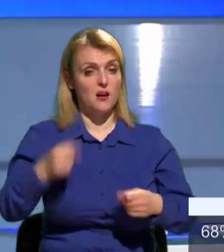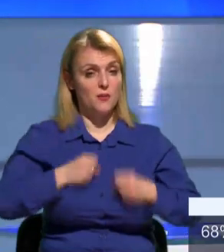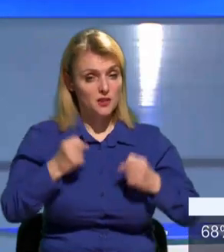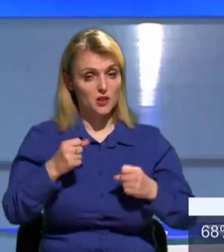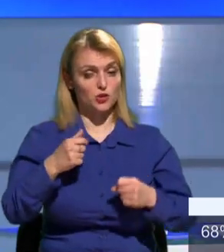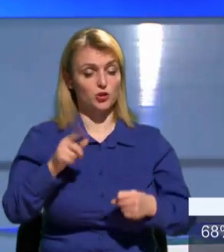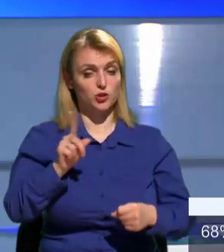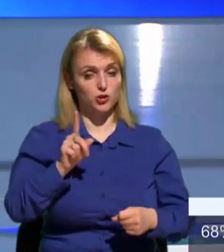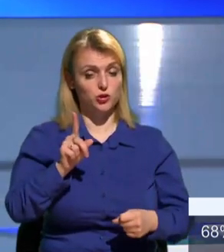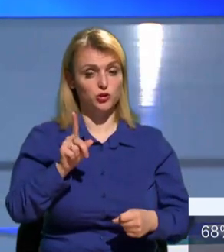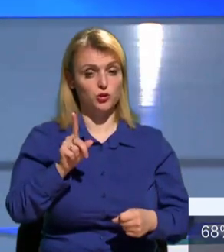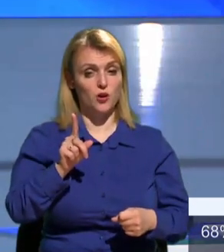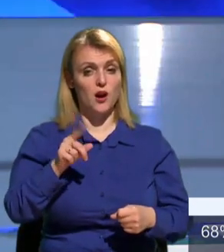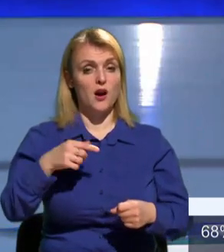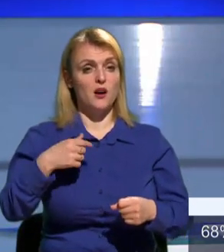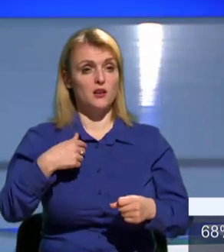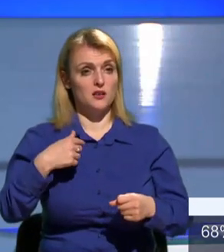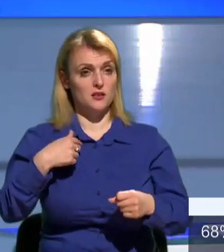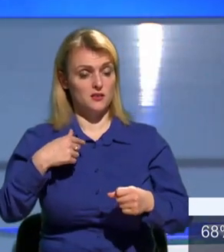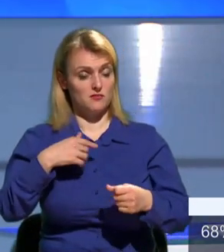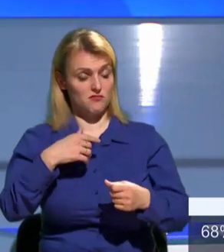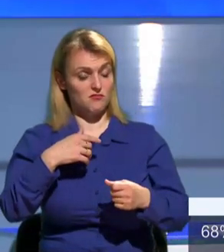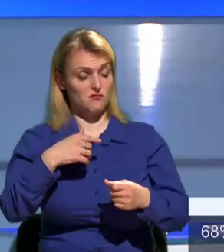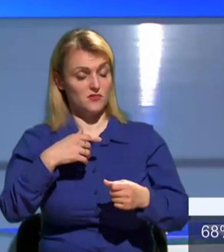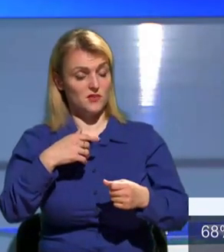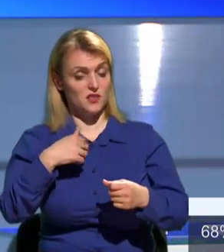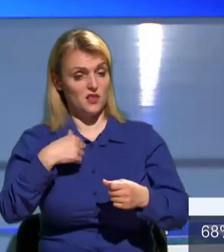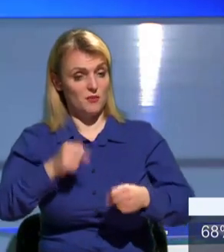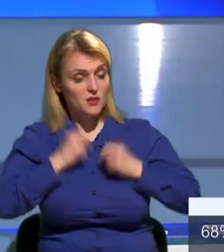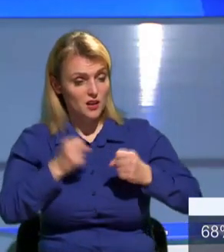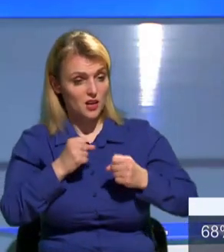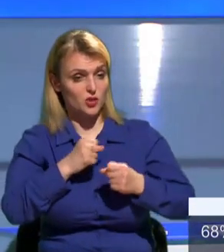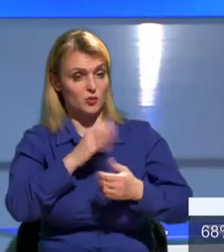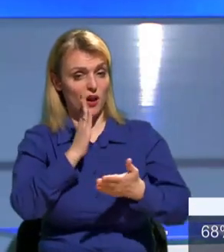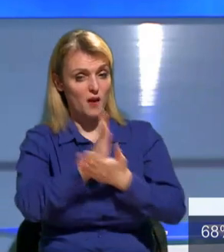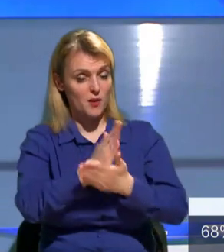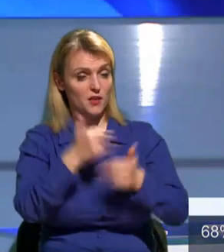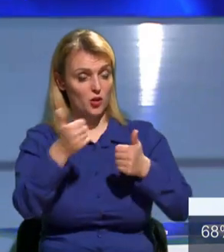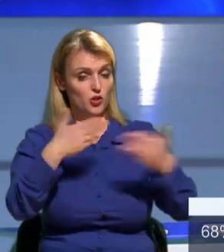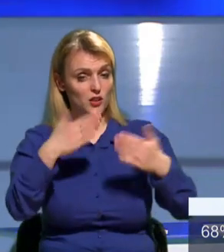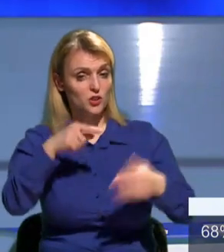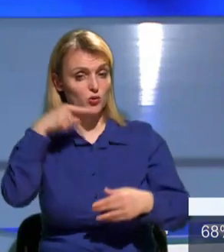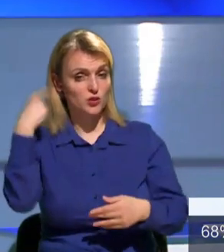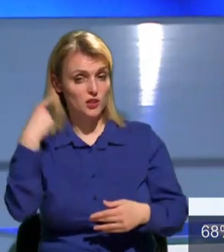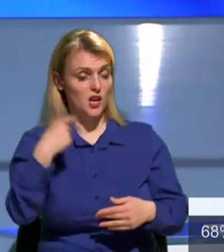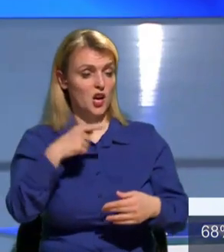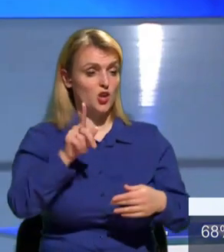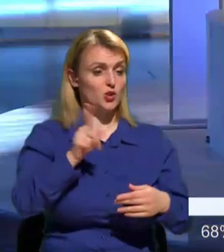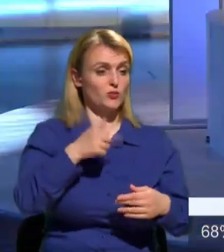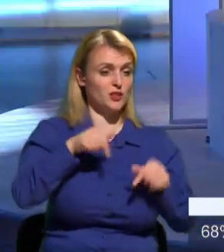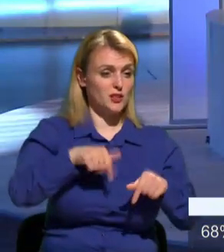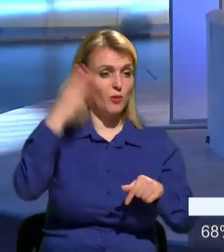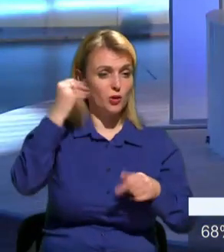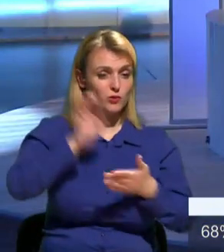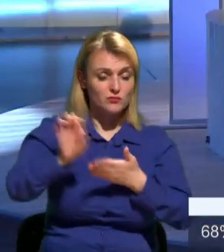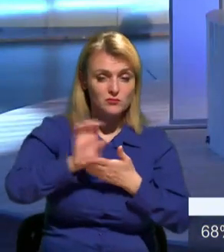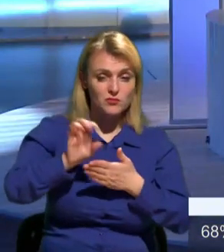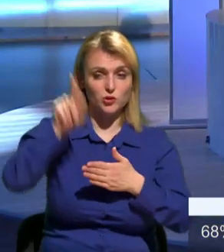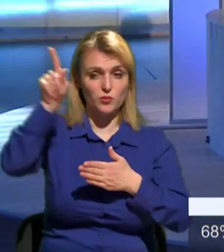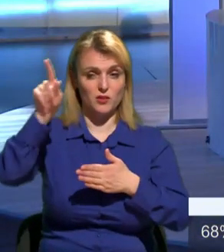pondere mare a producției agroalimentare o exportăm în Federația Rusă. Dacă pondere pe exporturi de alte tipuri este Uniunea Europeană pe locul